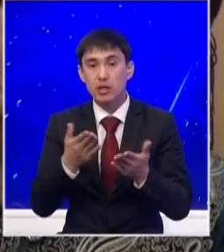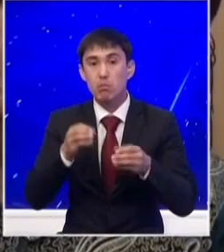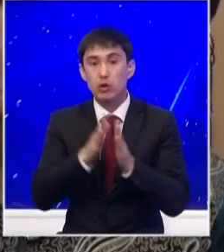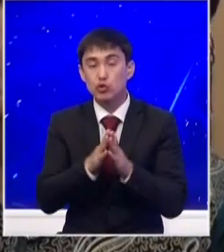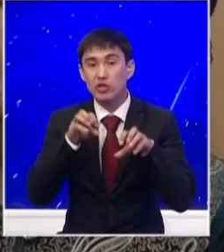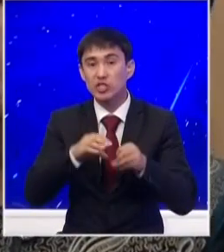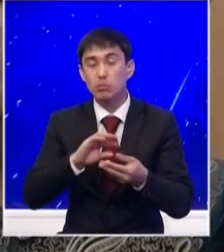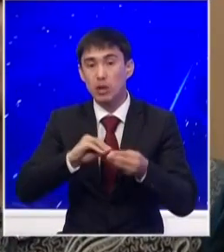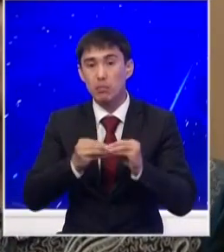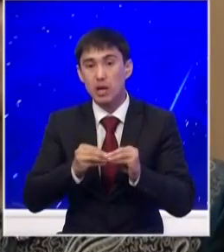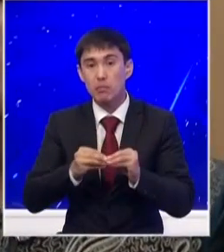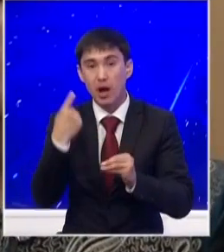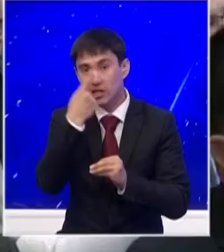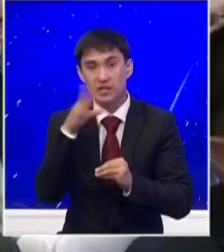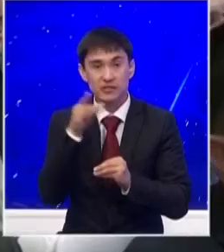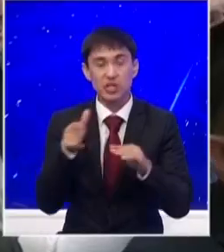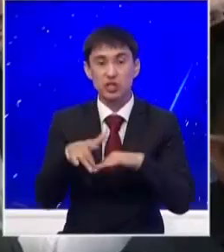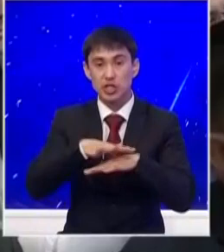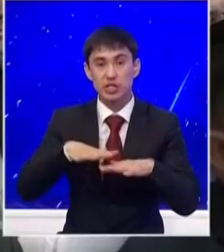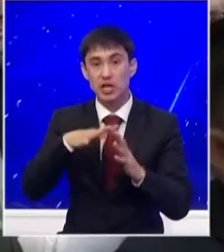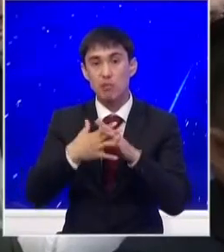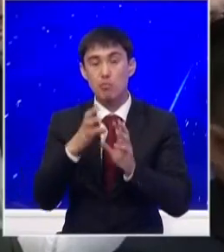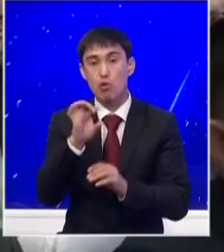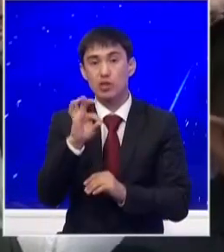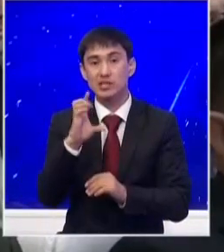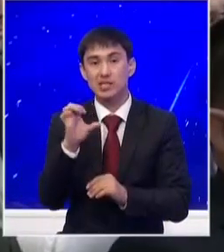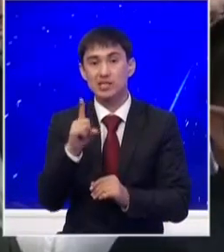прошу решить эту проблему от лица всех жителей